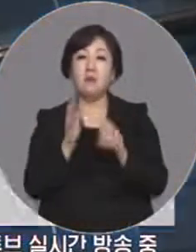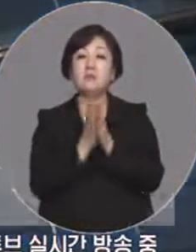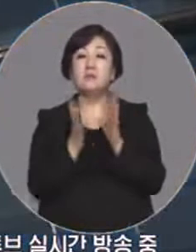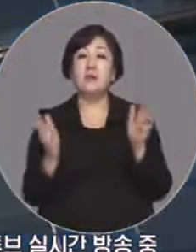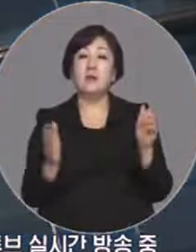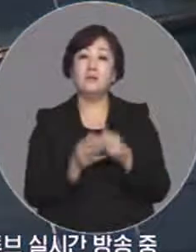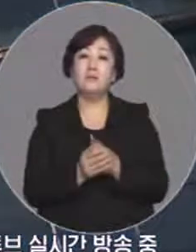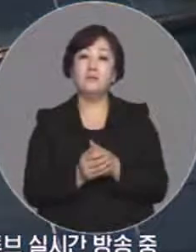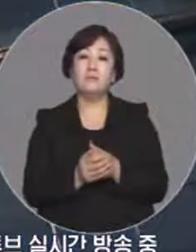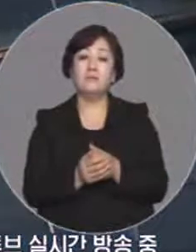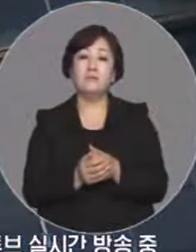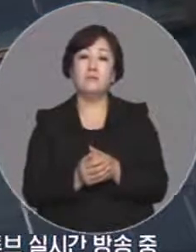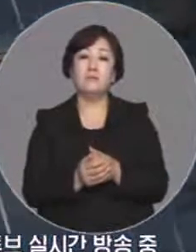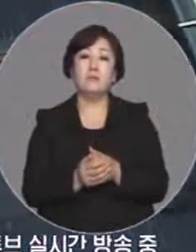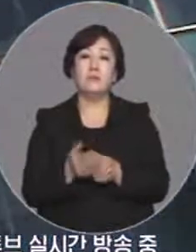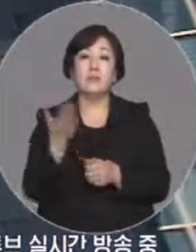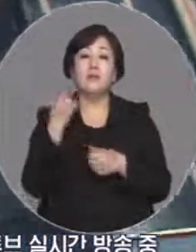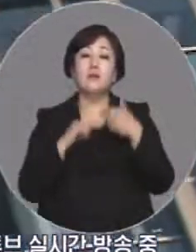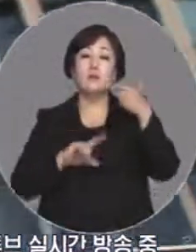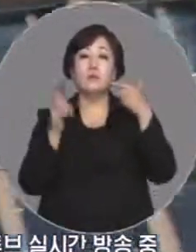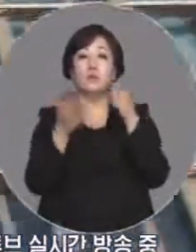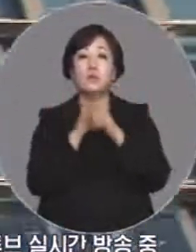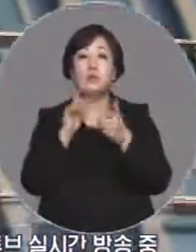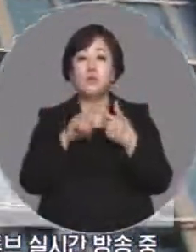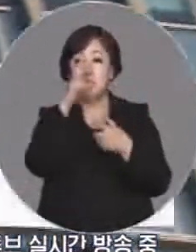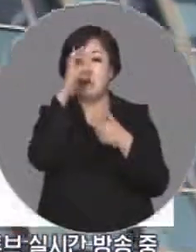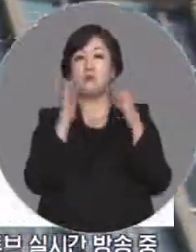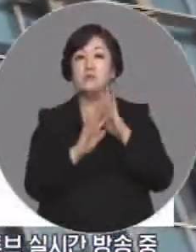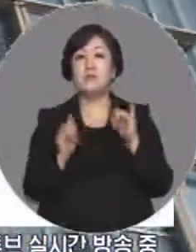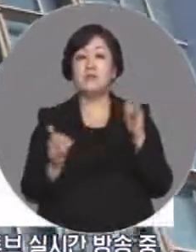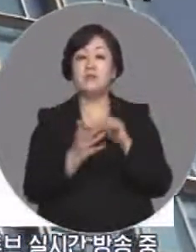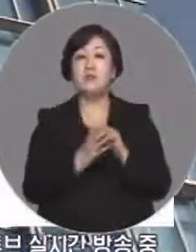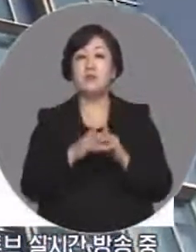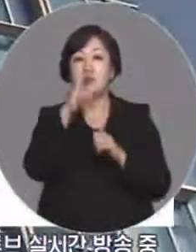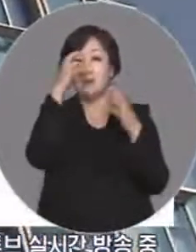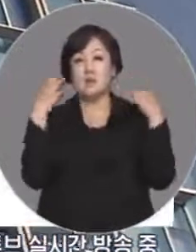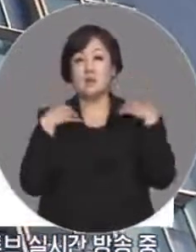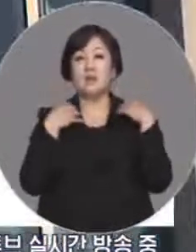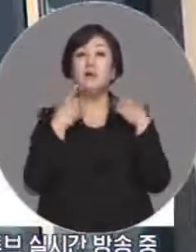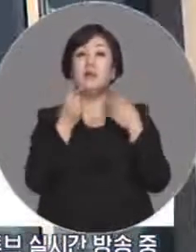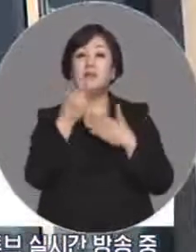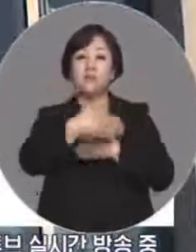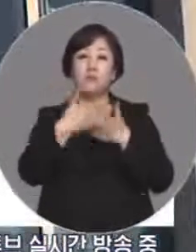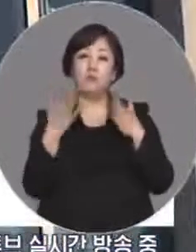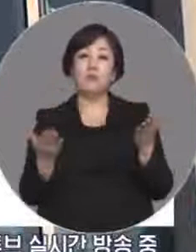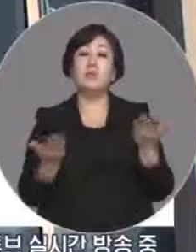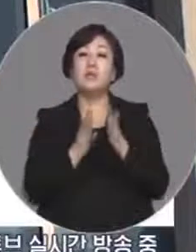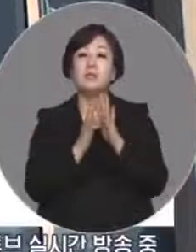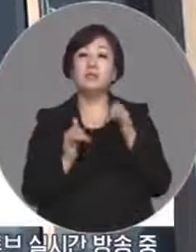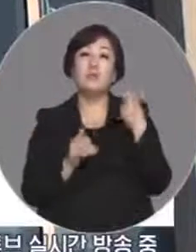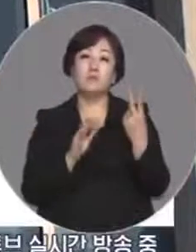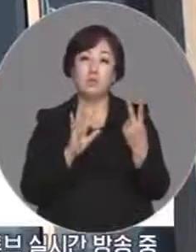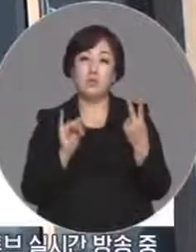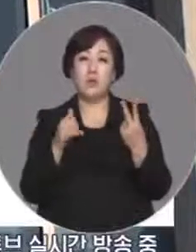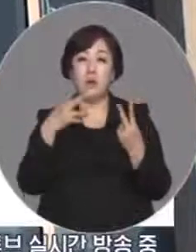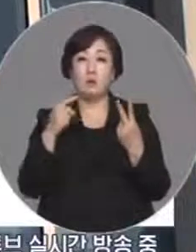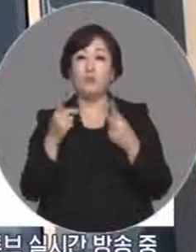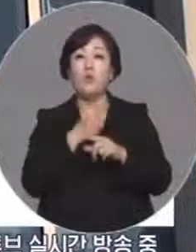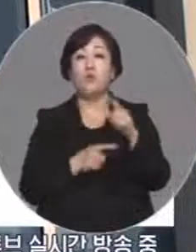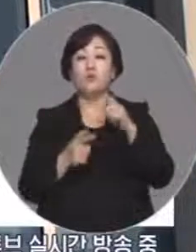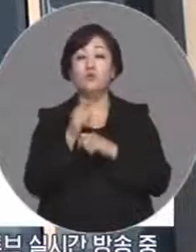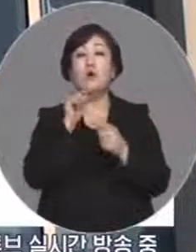들어갔습니다. 지난 6일 확진된 경찰관과 울산경찰청 같은 부서에서 근무한 동료 2명도